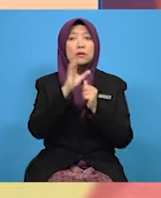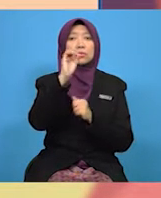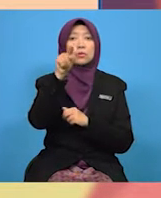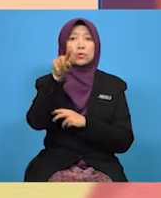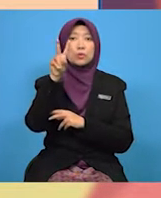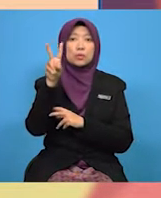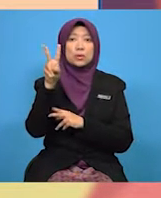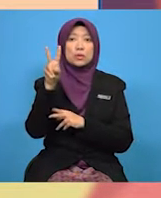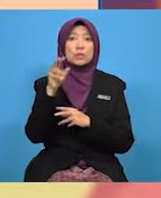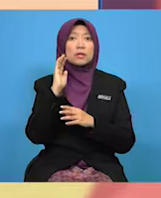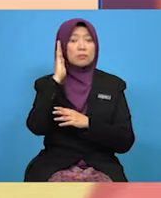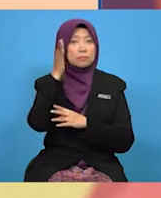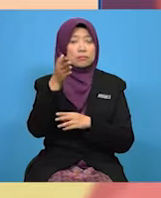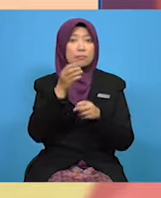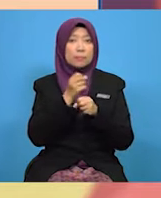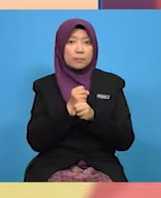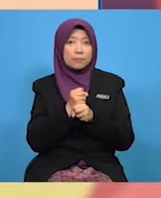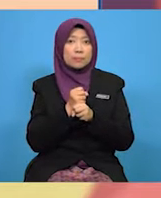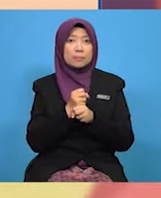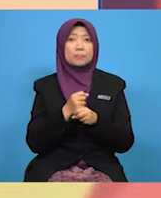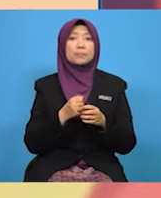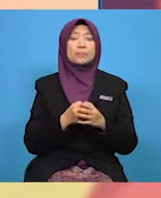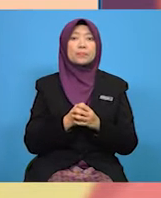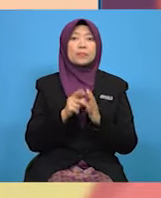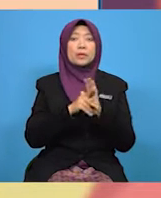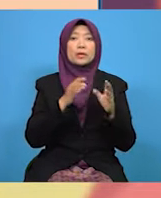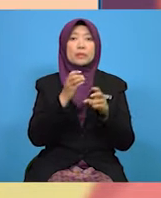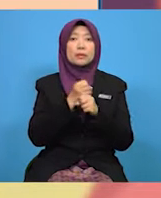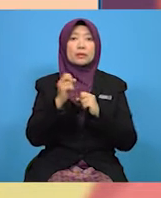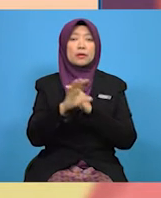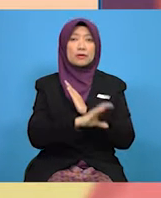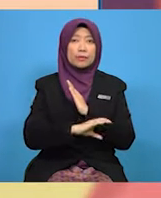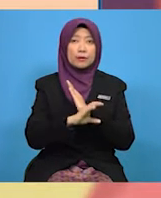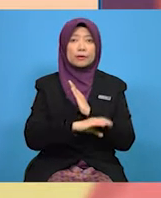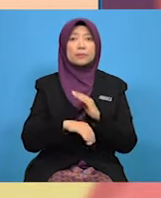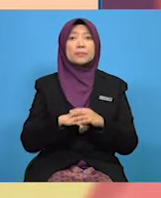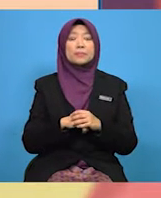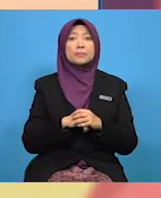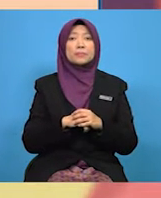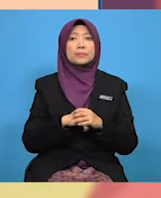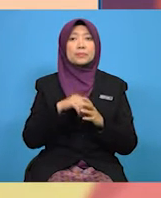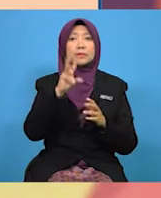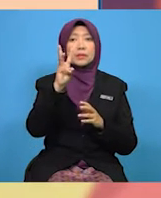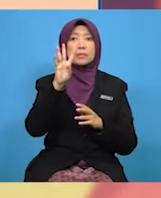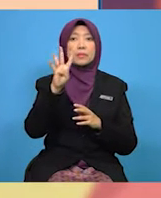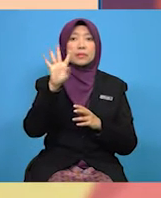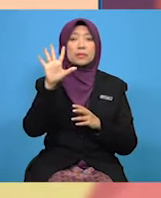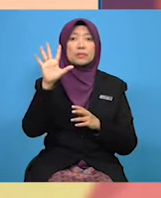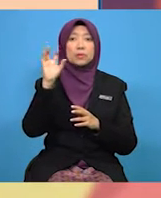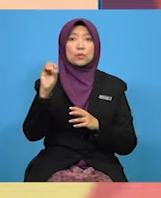kosong tongkol kita perolehi pendapatan negara kesimpulannya gila RM